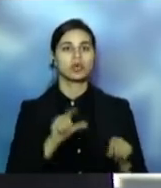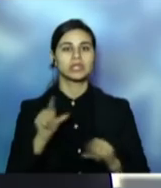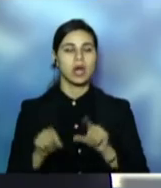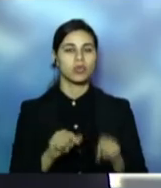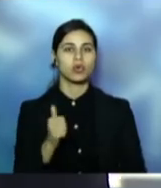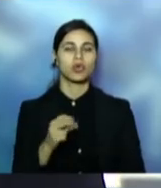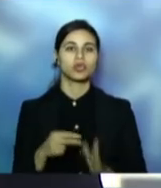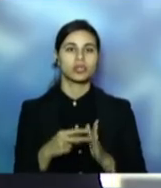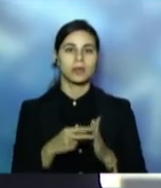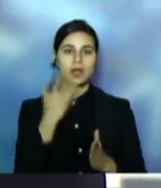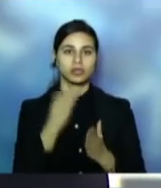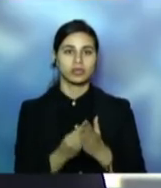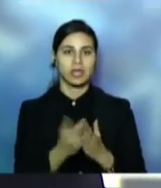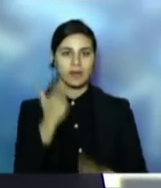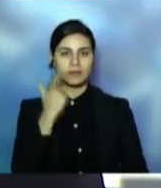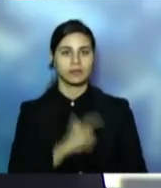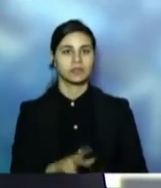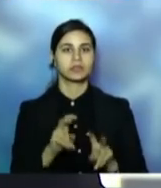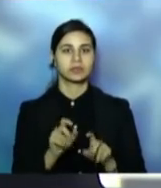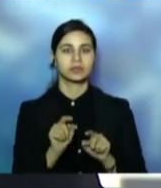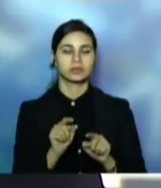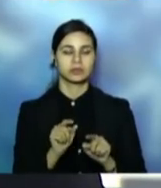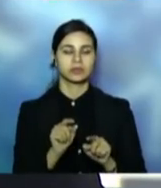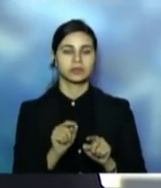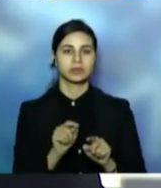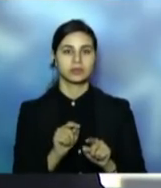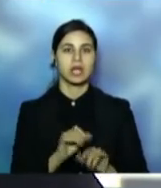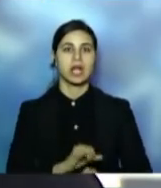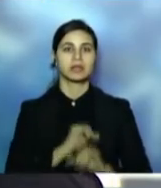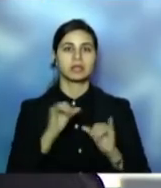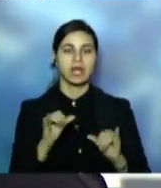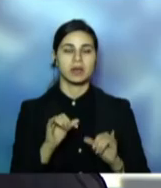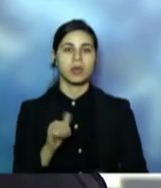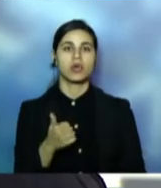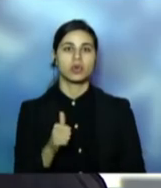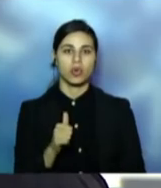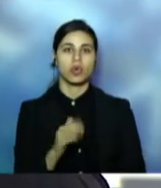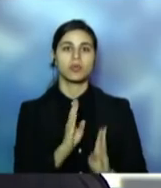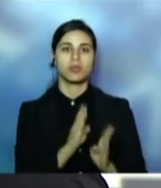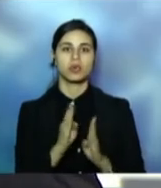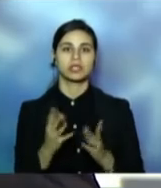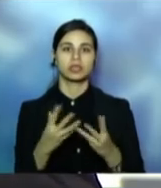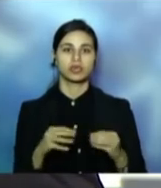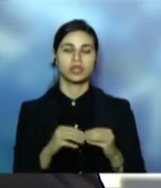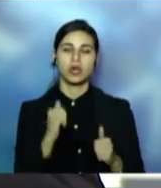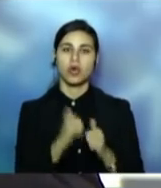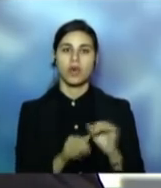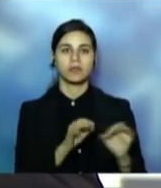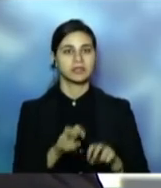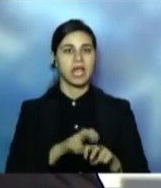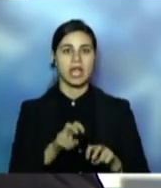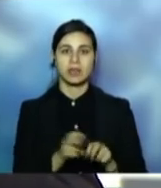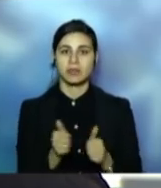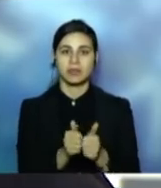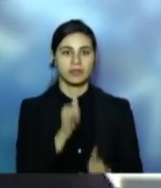როგორ შეაფასონ თავისი სქესობრივი ფიზიკური განვითარება, როგორ მოიქცეს ოჯახი, ყოველთვის ექიმი ხო არ